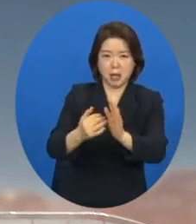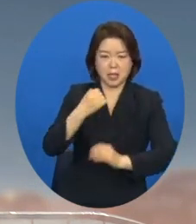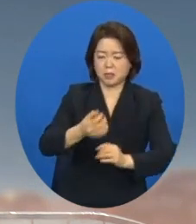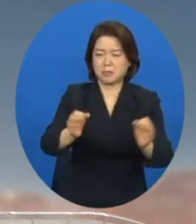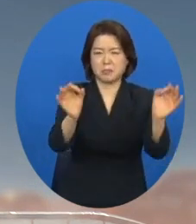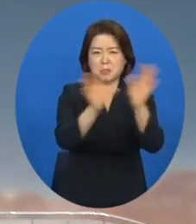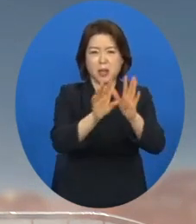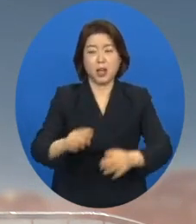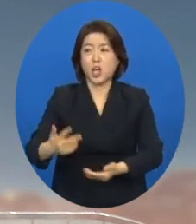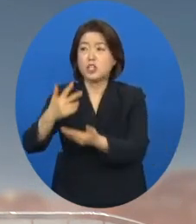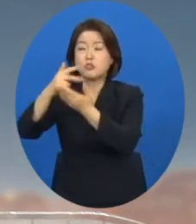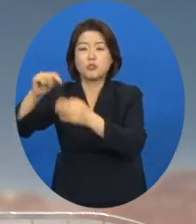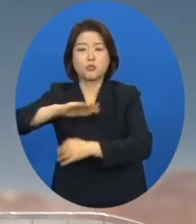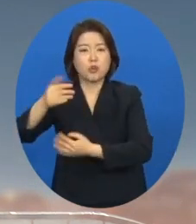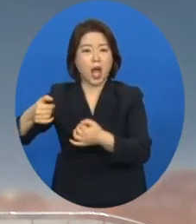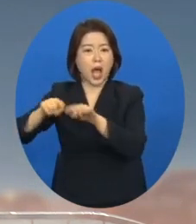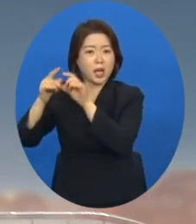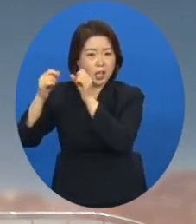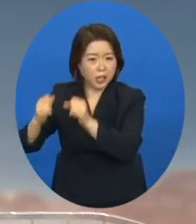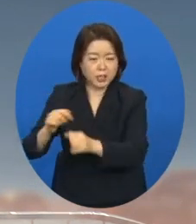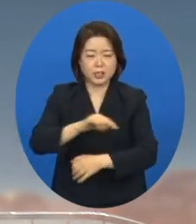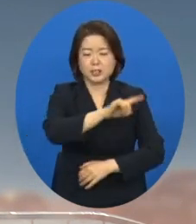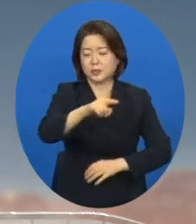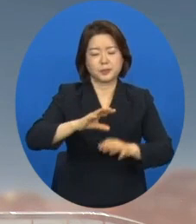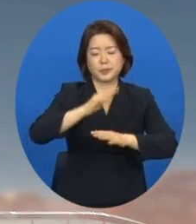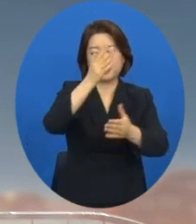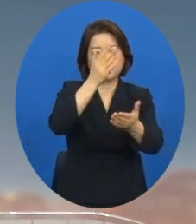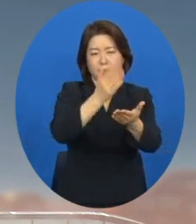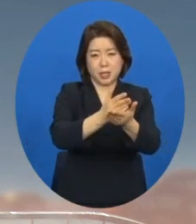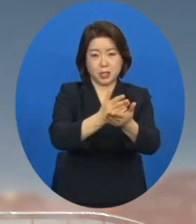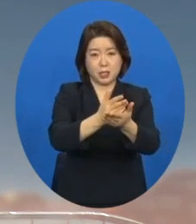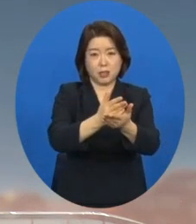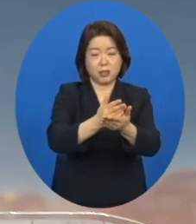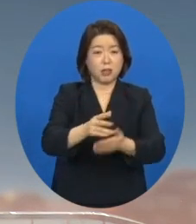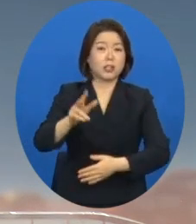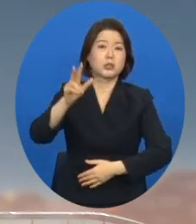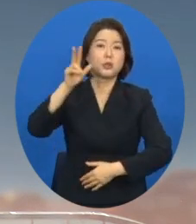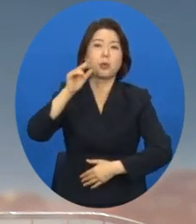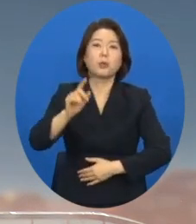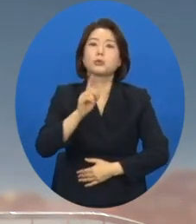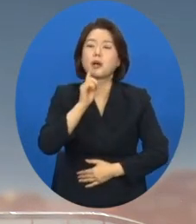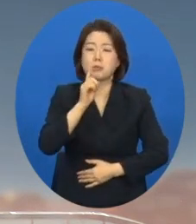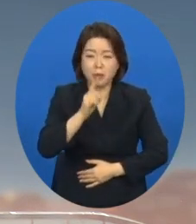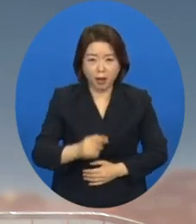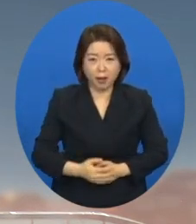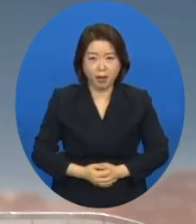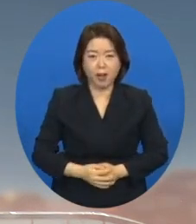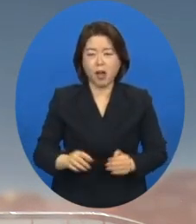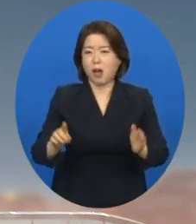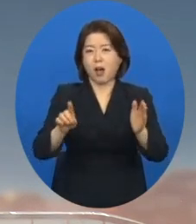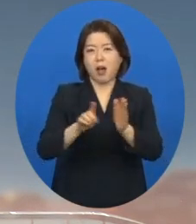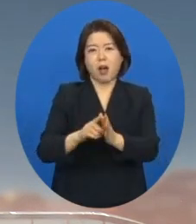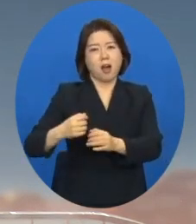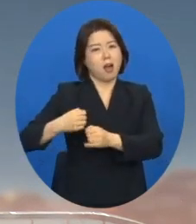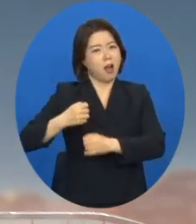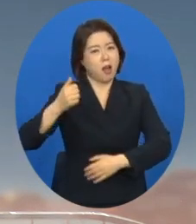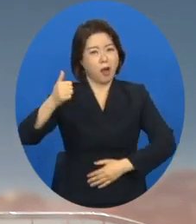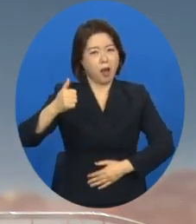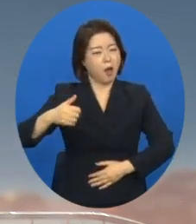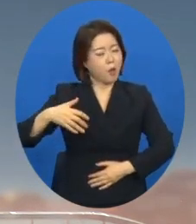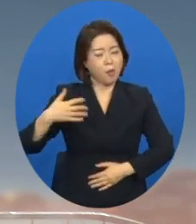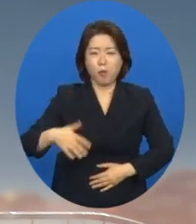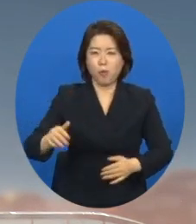우리와 함께 계시니 그들을 두려워하지 마십시오. 여호수아가 한 말이에요. 믿음의 용장이고 정말